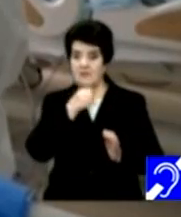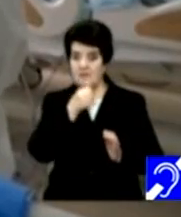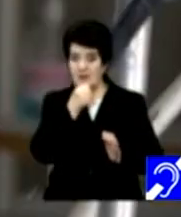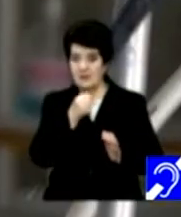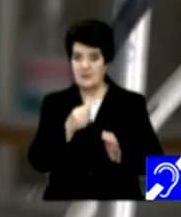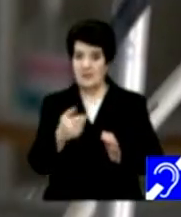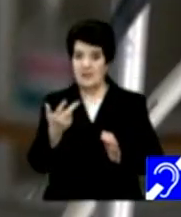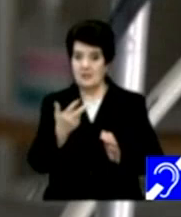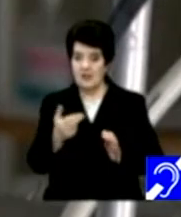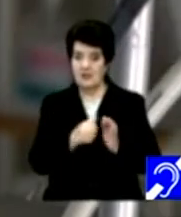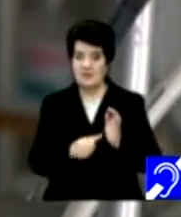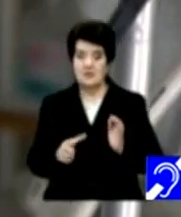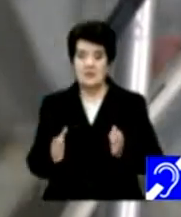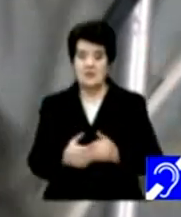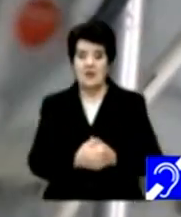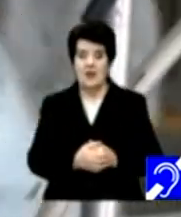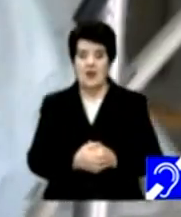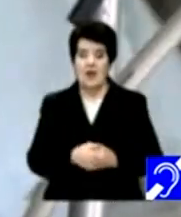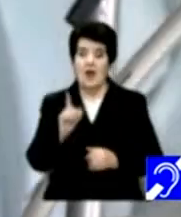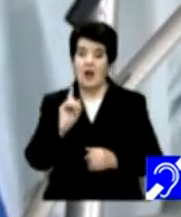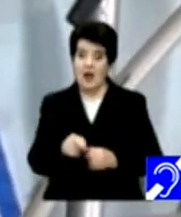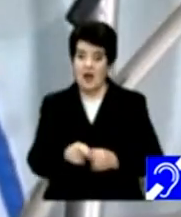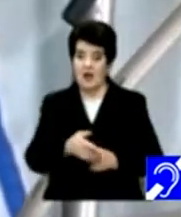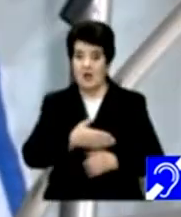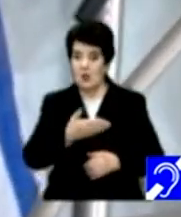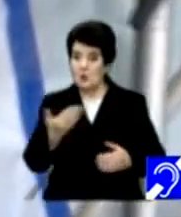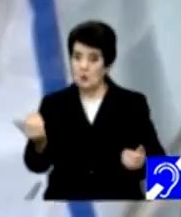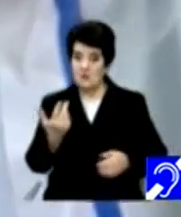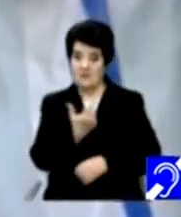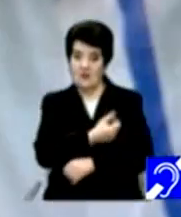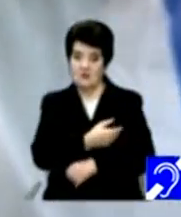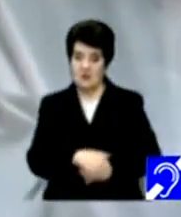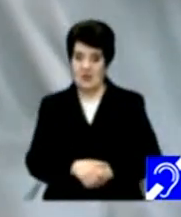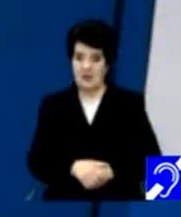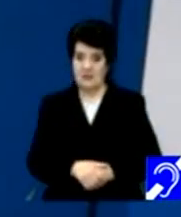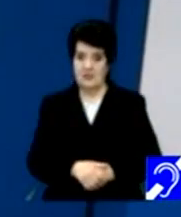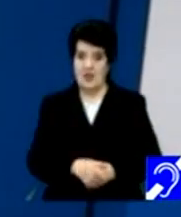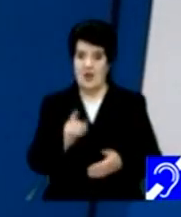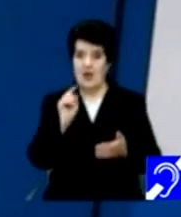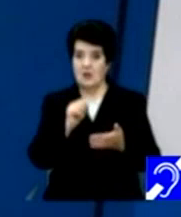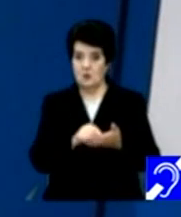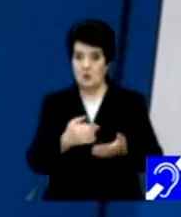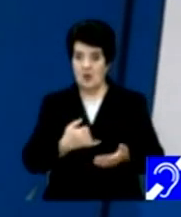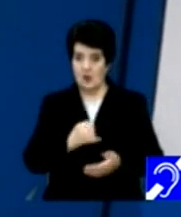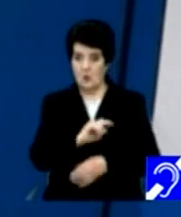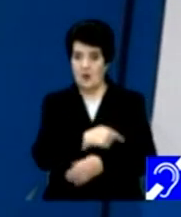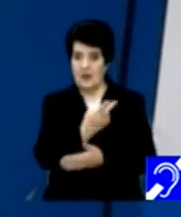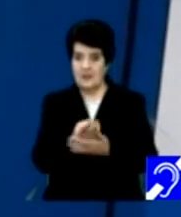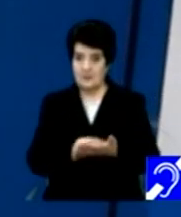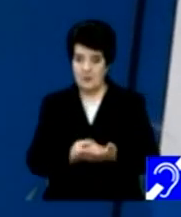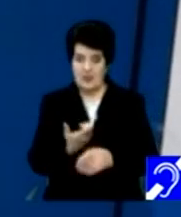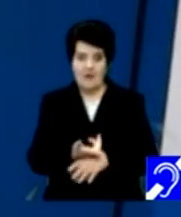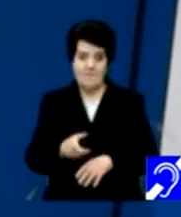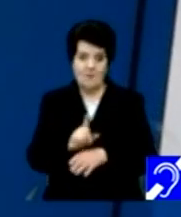3, 65-70 de ani în sus, care nu sunt vaccinați. Ei ajung la noi în spital într-o stare